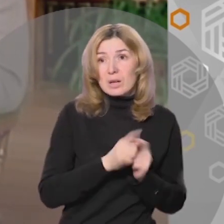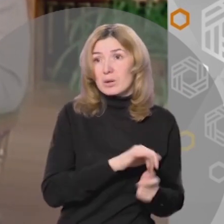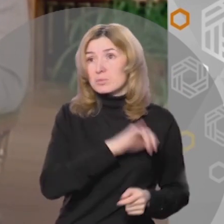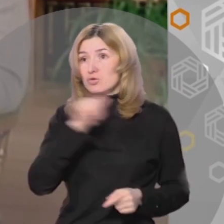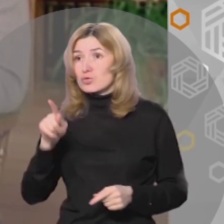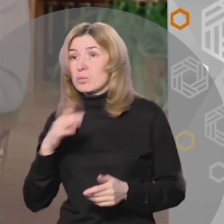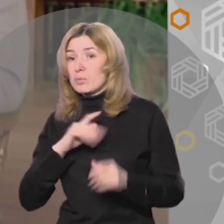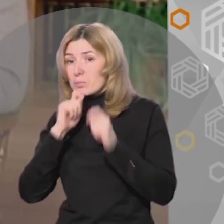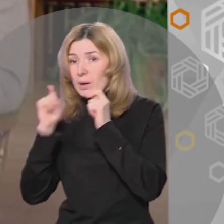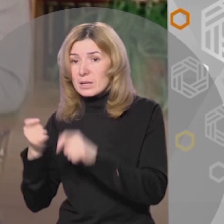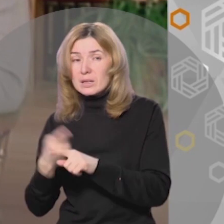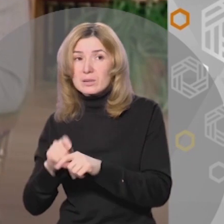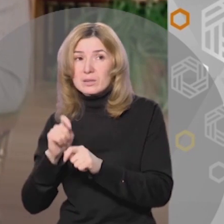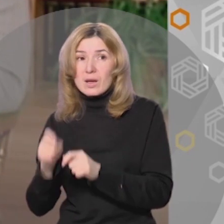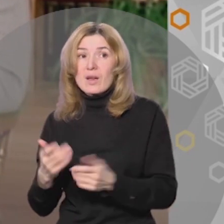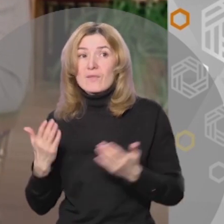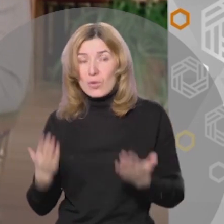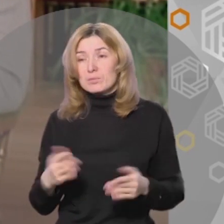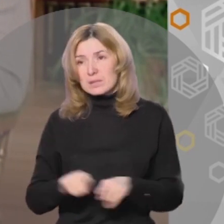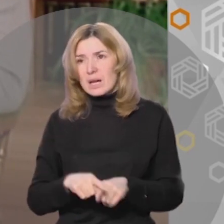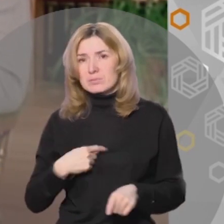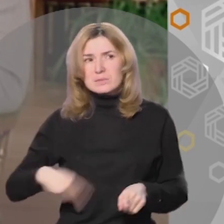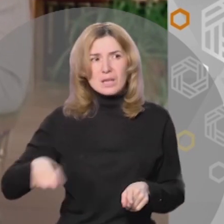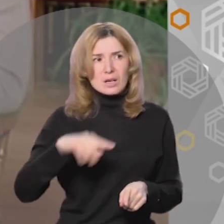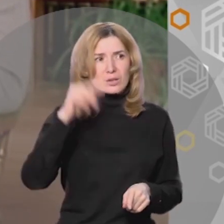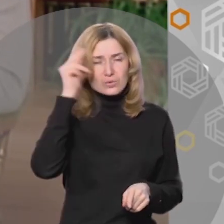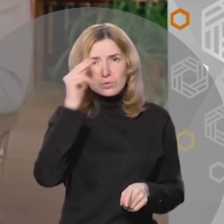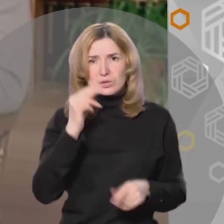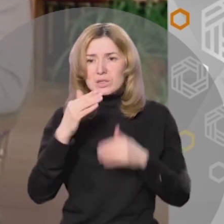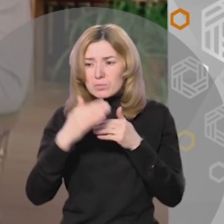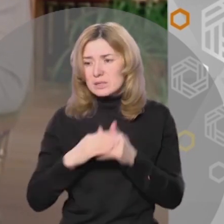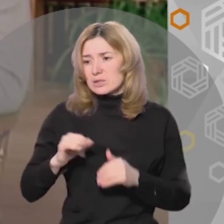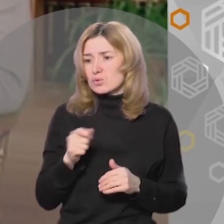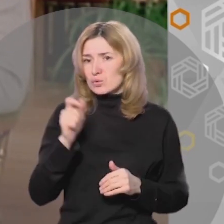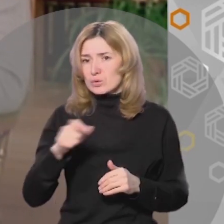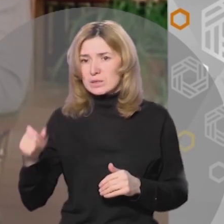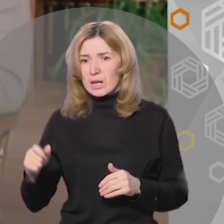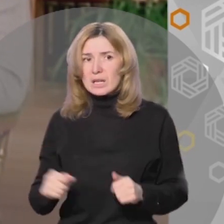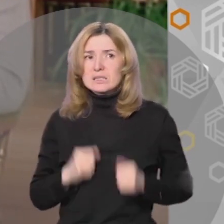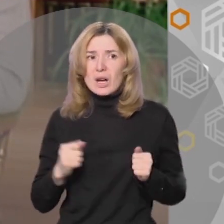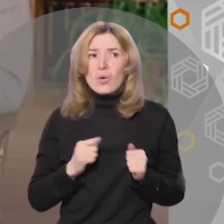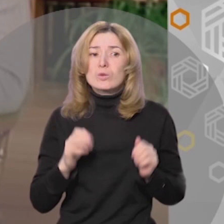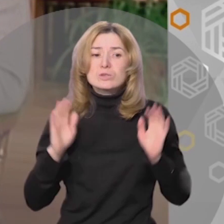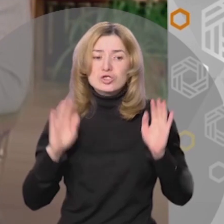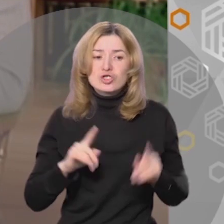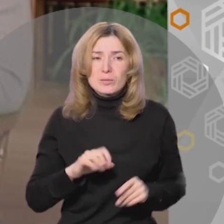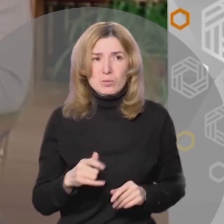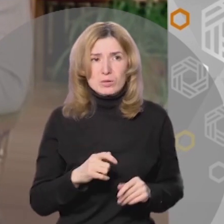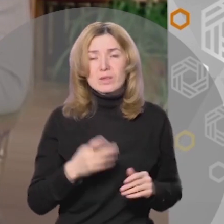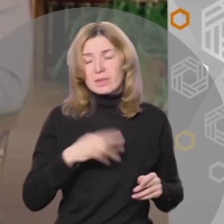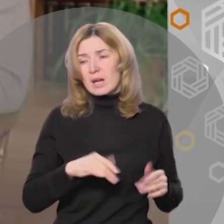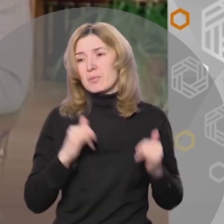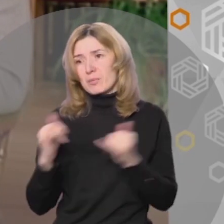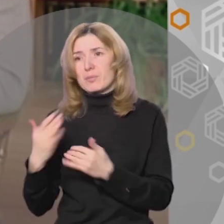Орлику, чтобы порадовать его. Вот бы и нам так научиться относиться к нашим близким и друзьям, стараться хоть чем-нибудь